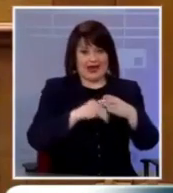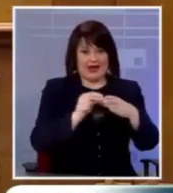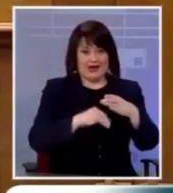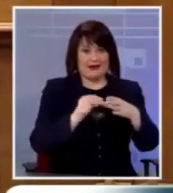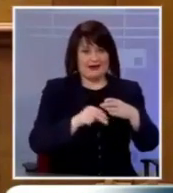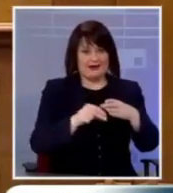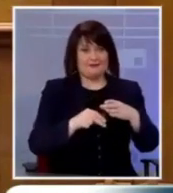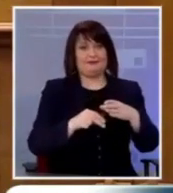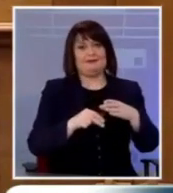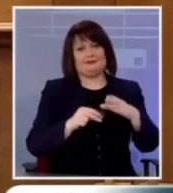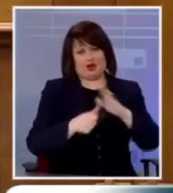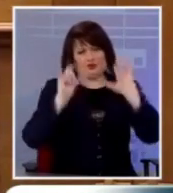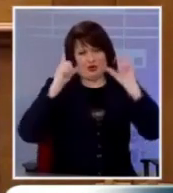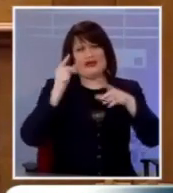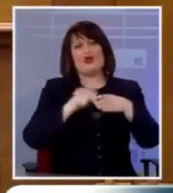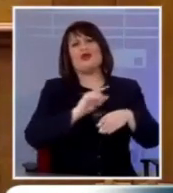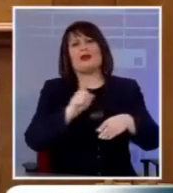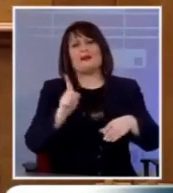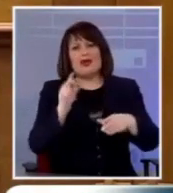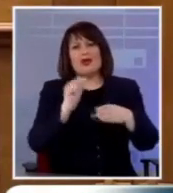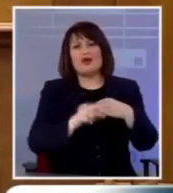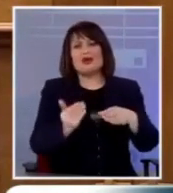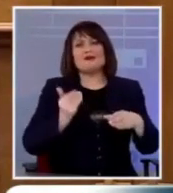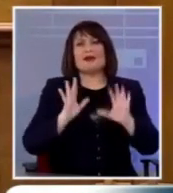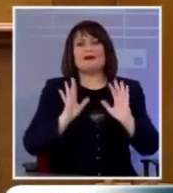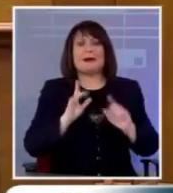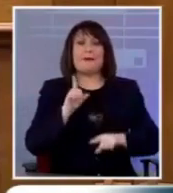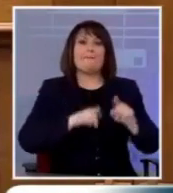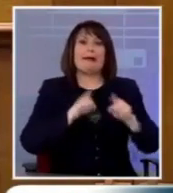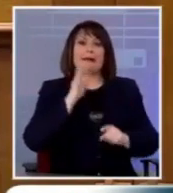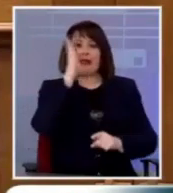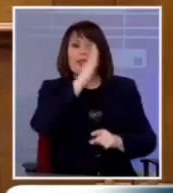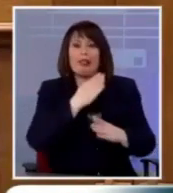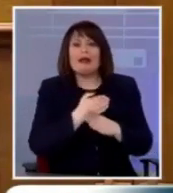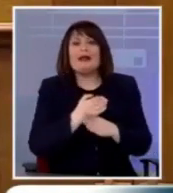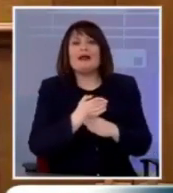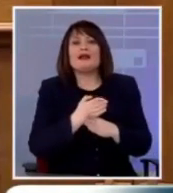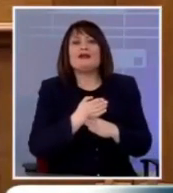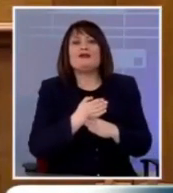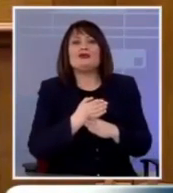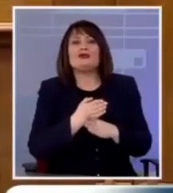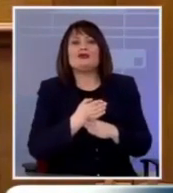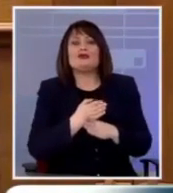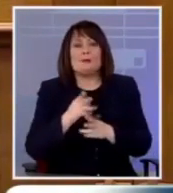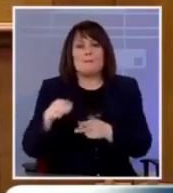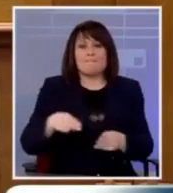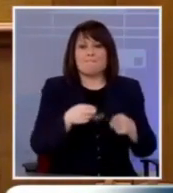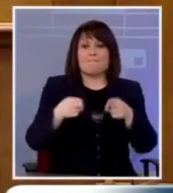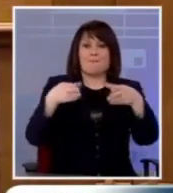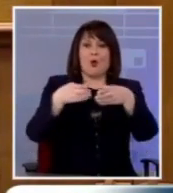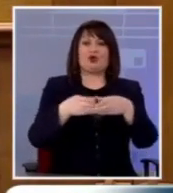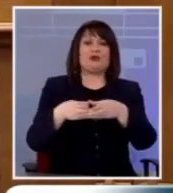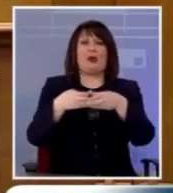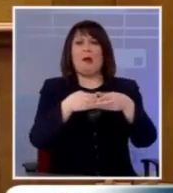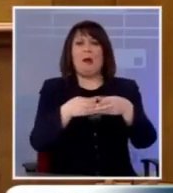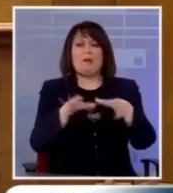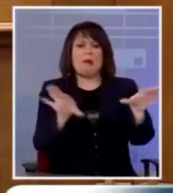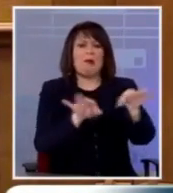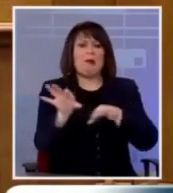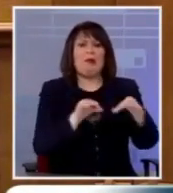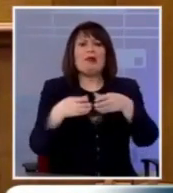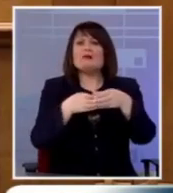η πολιτική. Το οποίο κρατά ως φίλος οικής μερική από αυτή την κοινοβουλευτική ομάδα, αυτό το συνοθήλευμα που έχει συγκροτηθεί τέλος